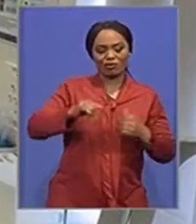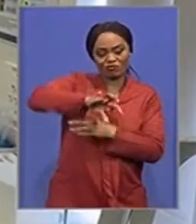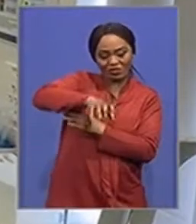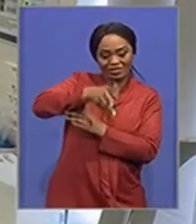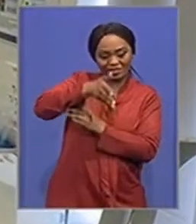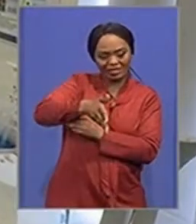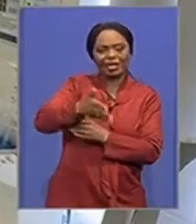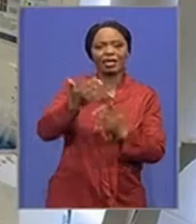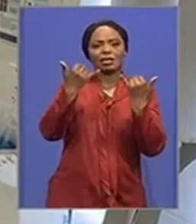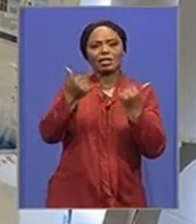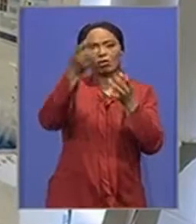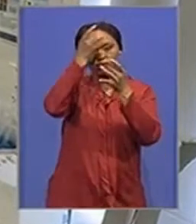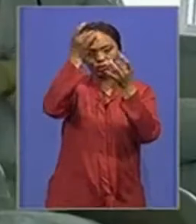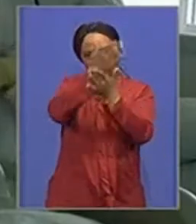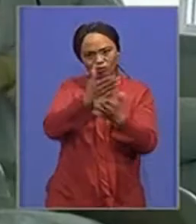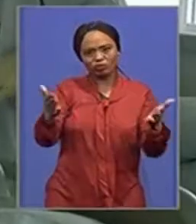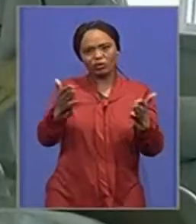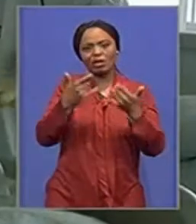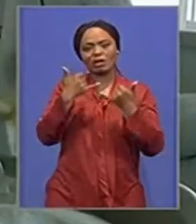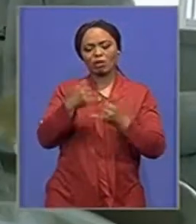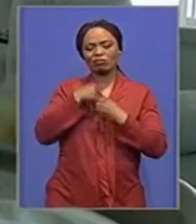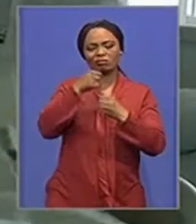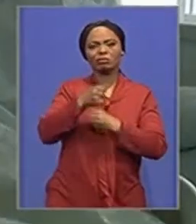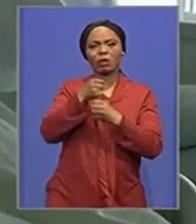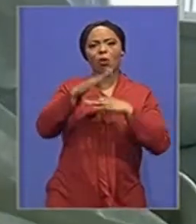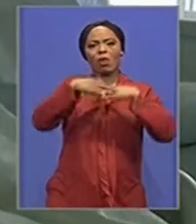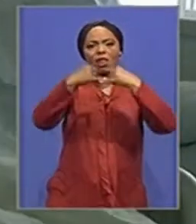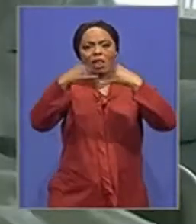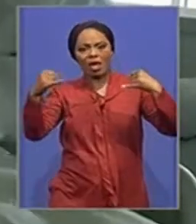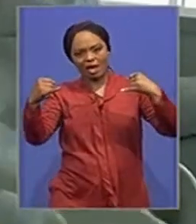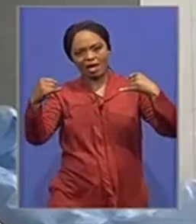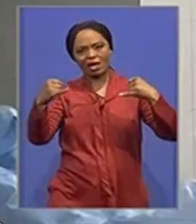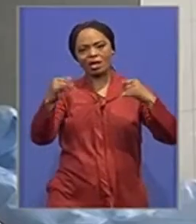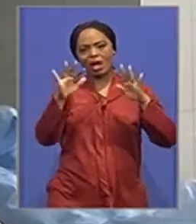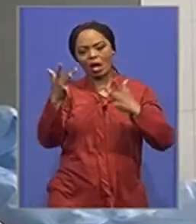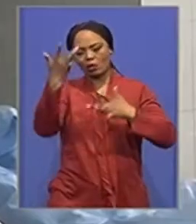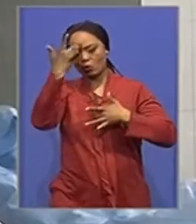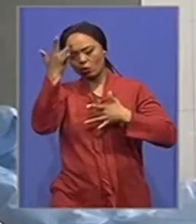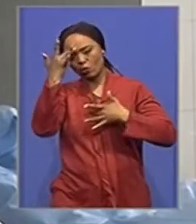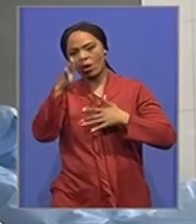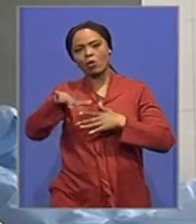e tsebagaditše ka lenaneo la taolo ya balwetši la online ka bookelong bja Galeshewe.